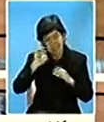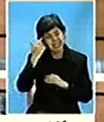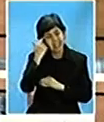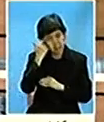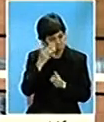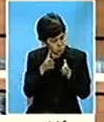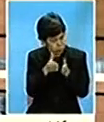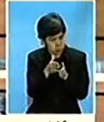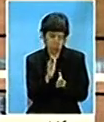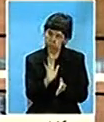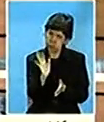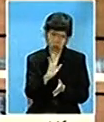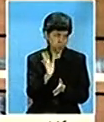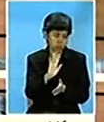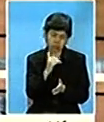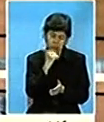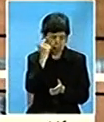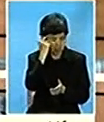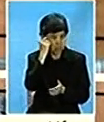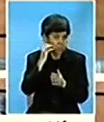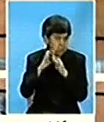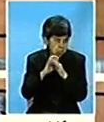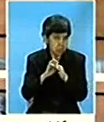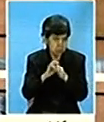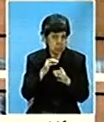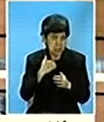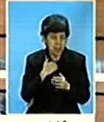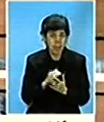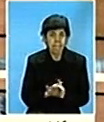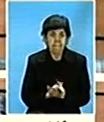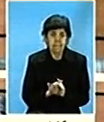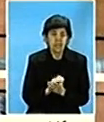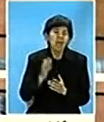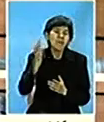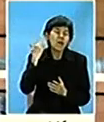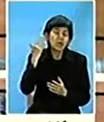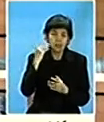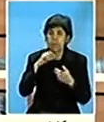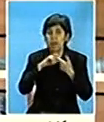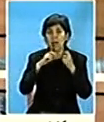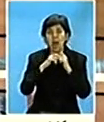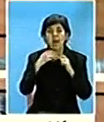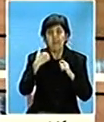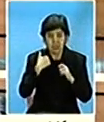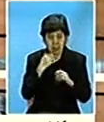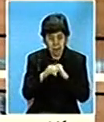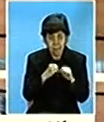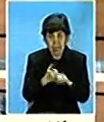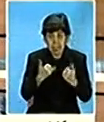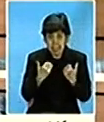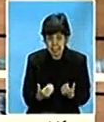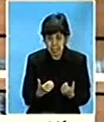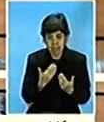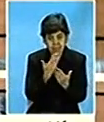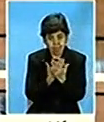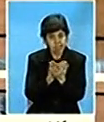ที่น่ากังวลเช่นเดียวกันซึ่งในปีก่อนๆนั้นก็เกิดปัญหาสถานีปีนี้ก็หวังว่าง